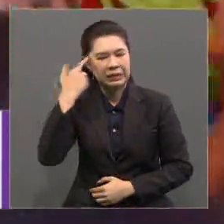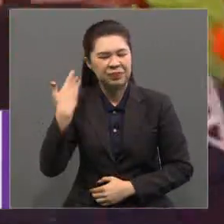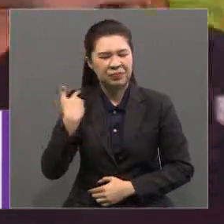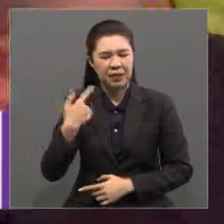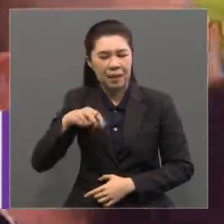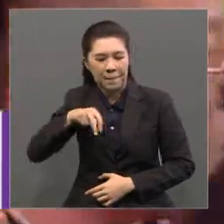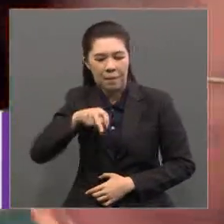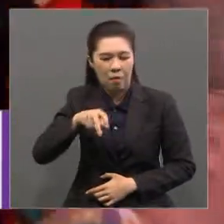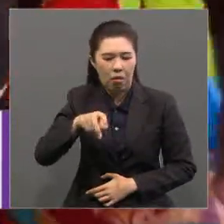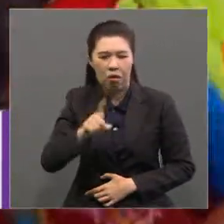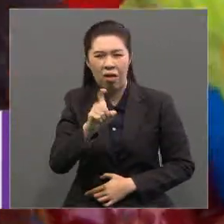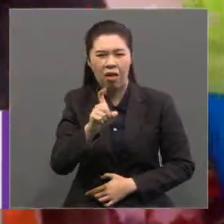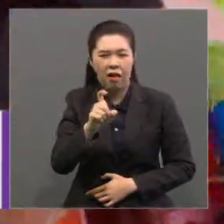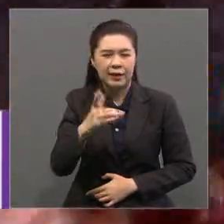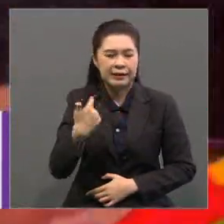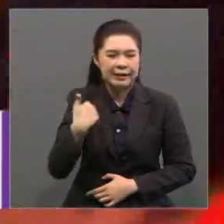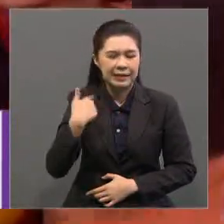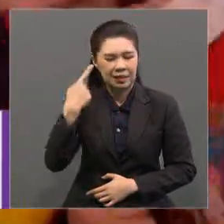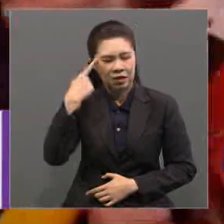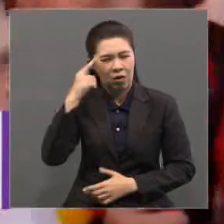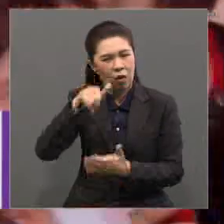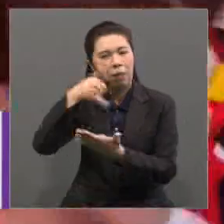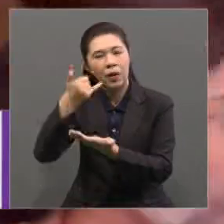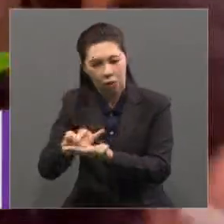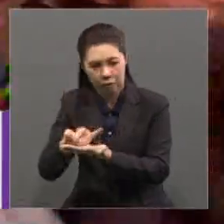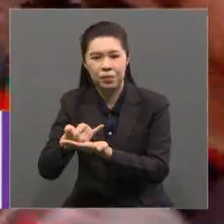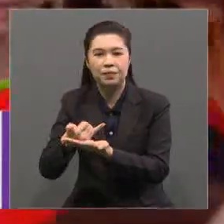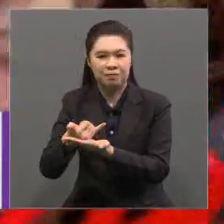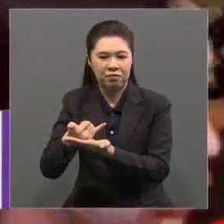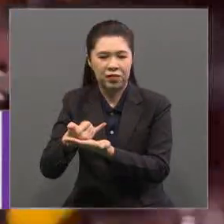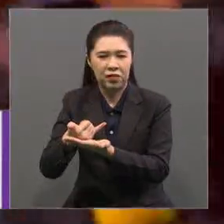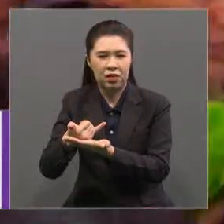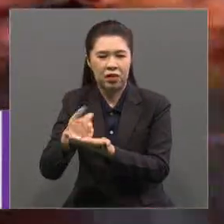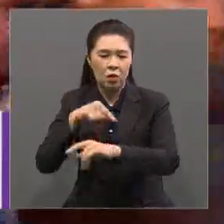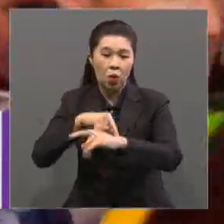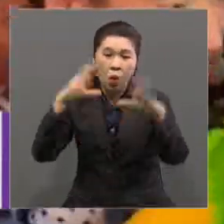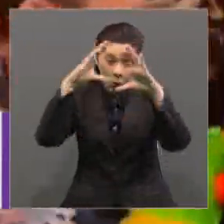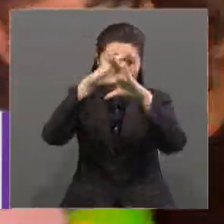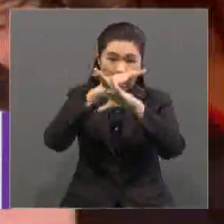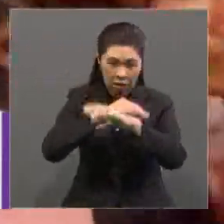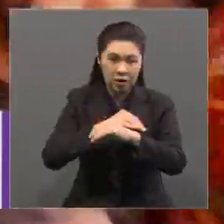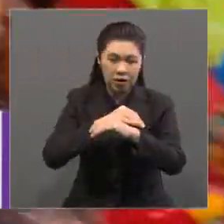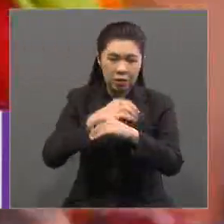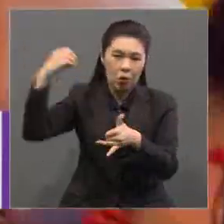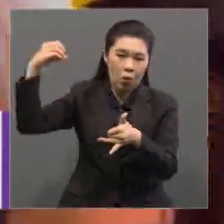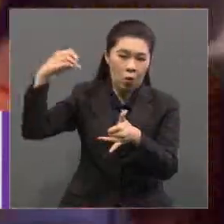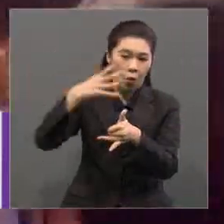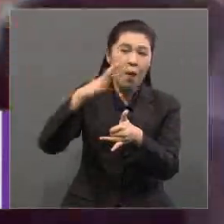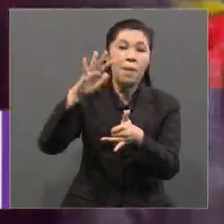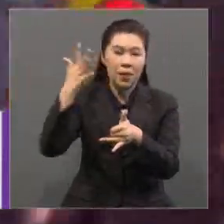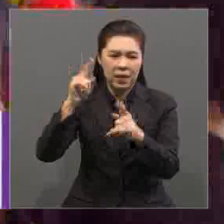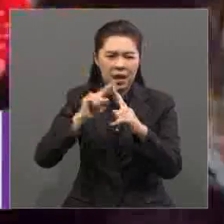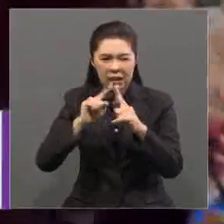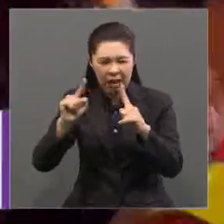ไม่ได้แบบเนี้ยหลายคนเริ่มเป็นลมอากาศในช่วงกลางคืนแม้ว่าจะคลายความร้อนช่วงกลางวันมาบ้าง